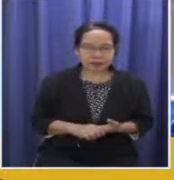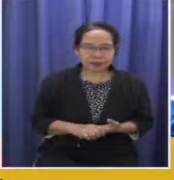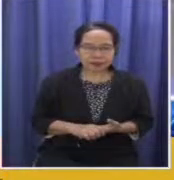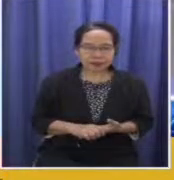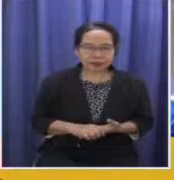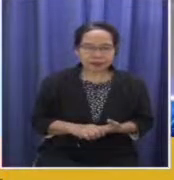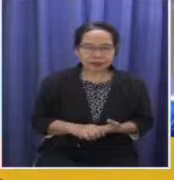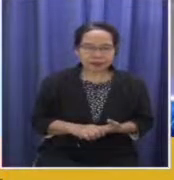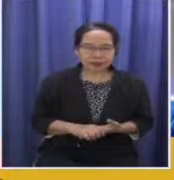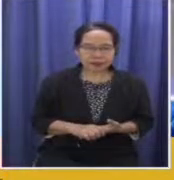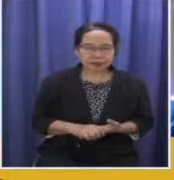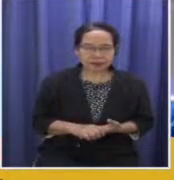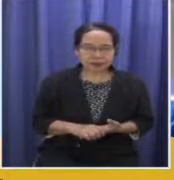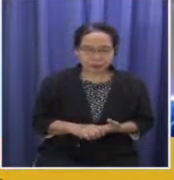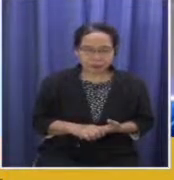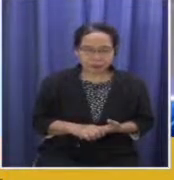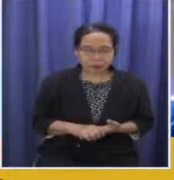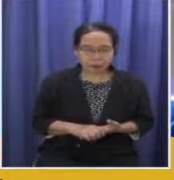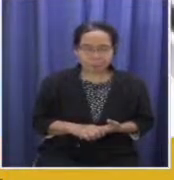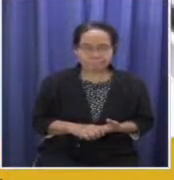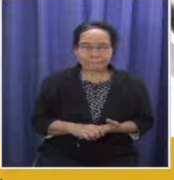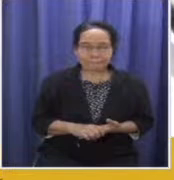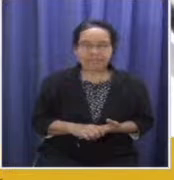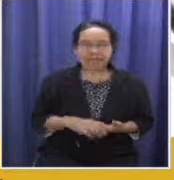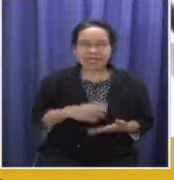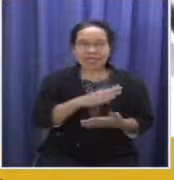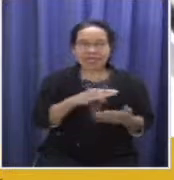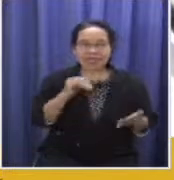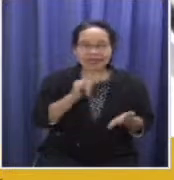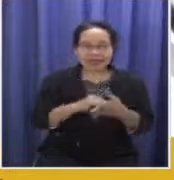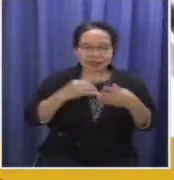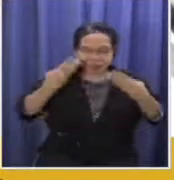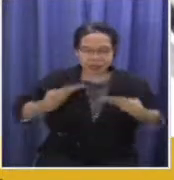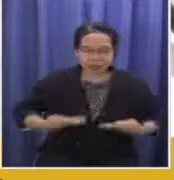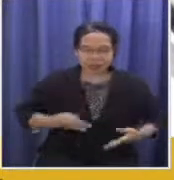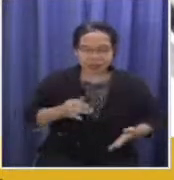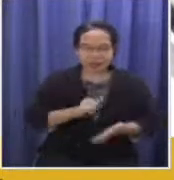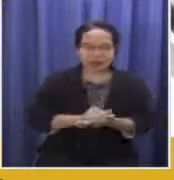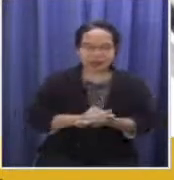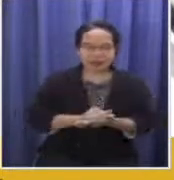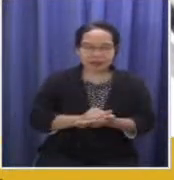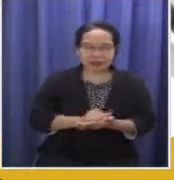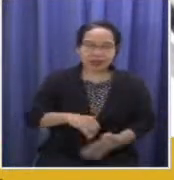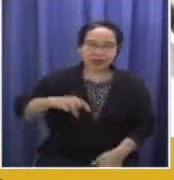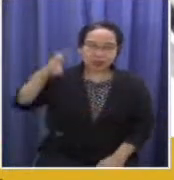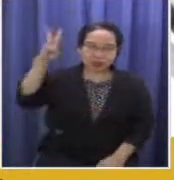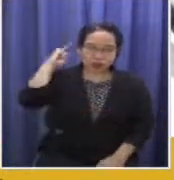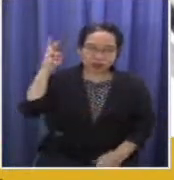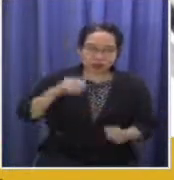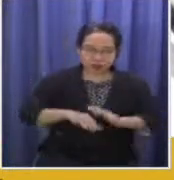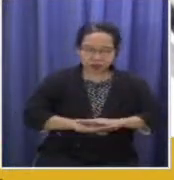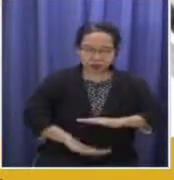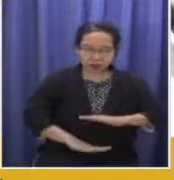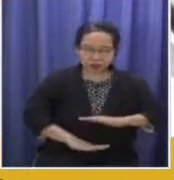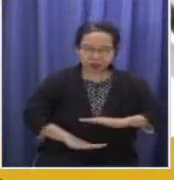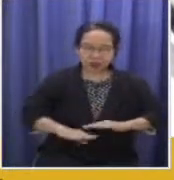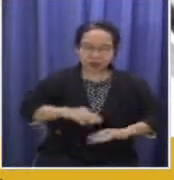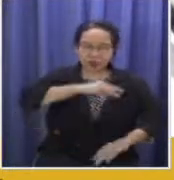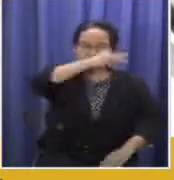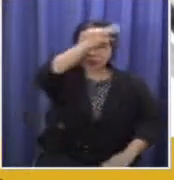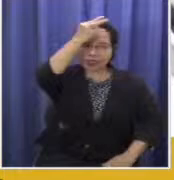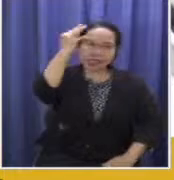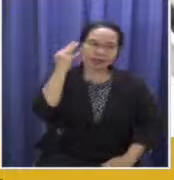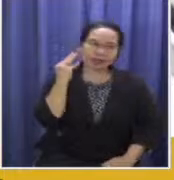आत्माद्वारा गर्भवती भएकी थिइन्। And that body that was born of